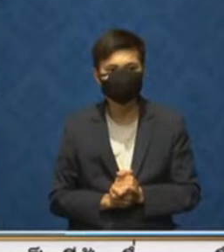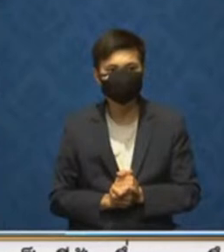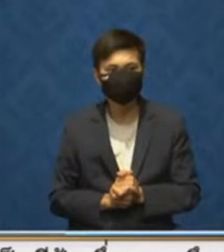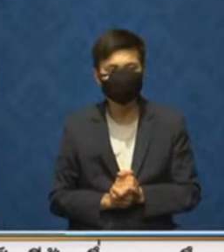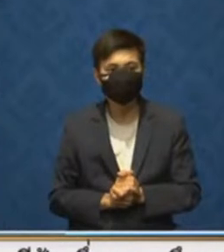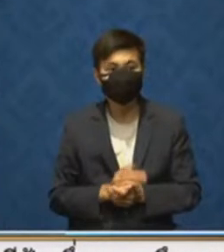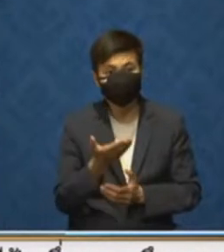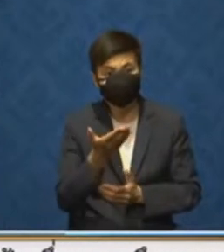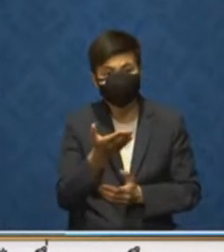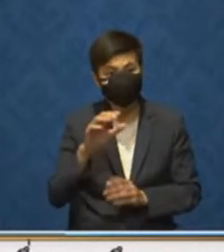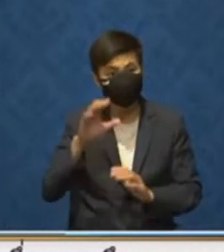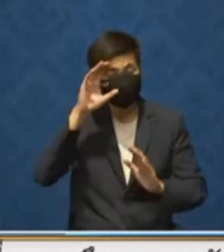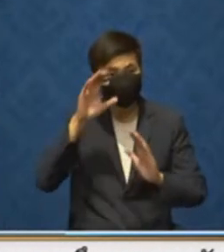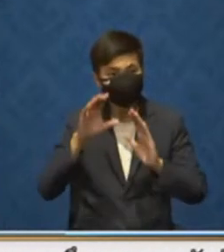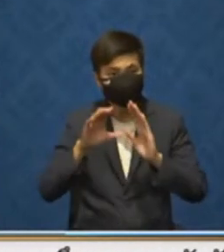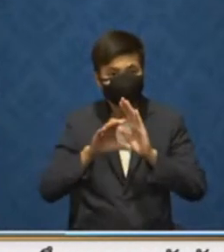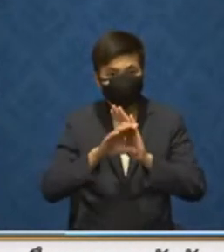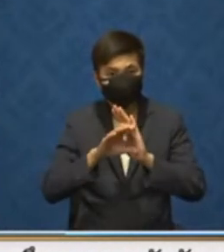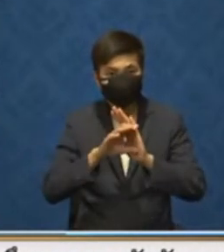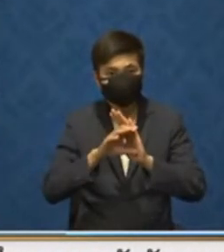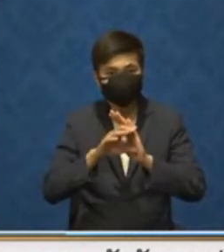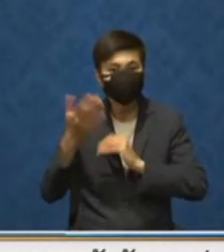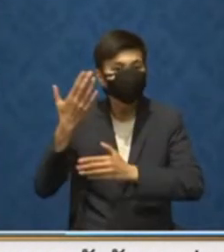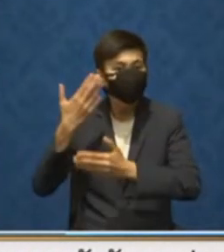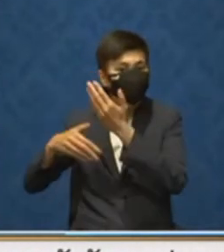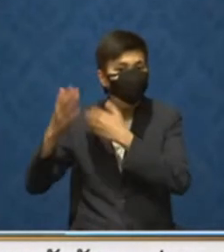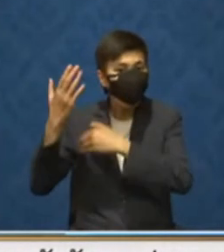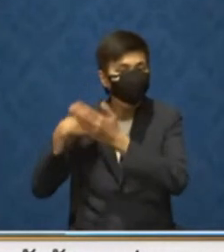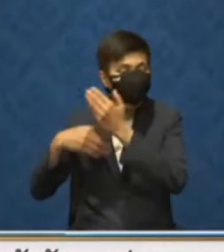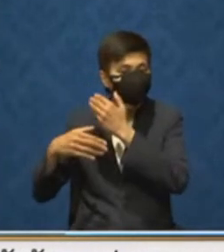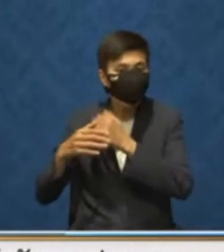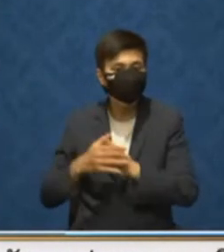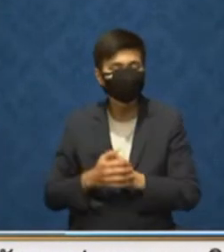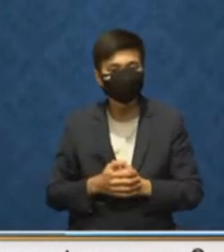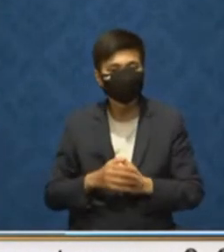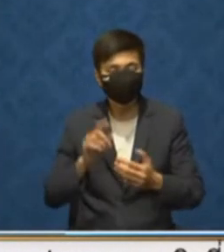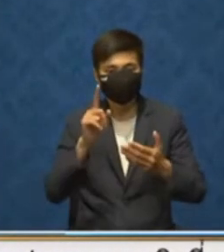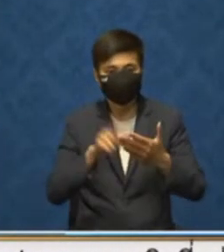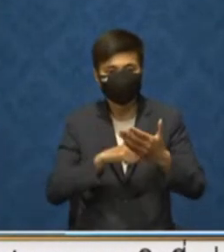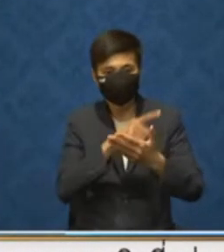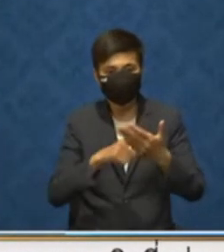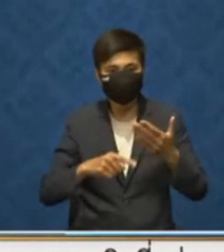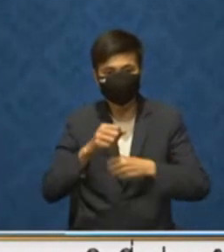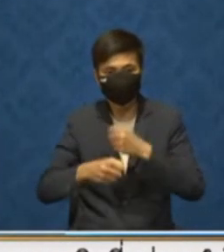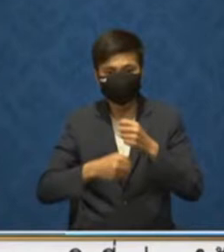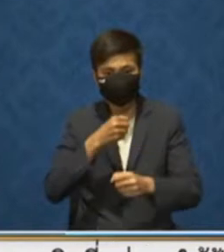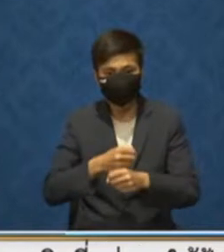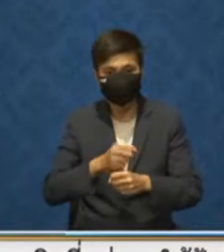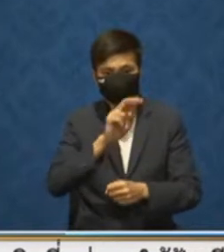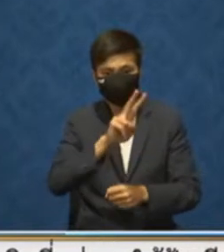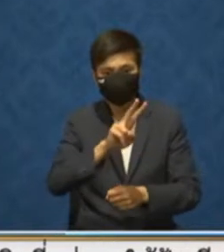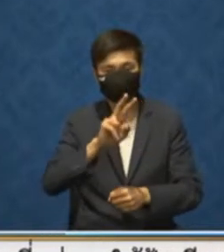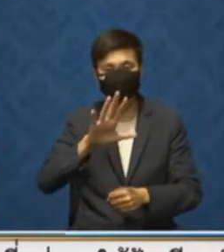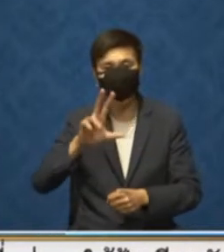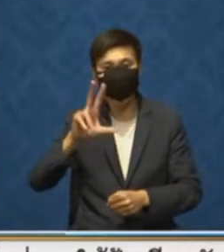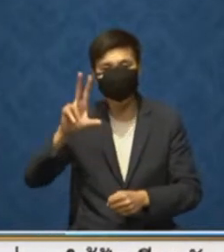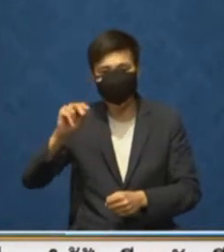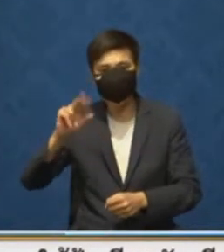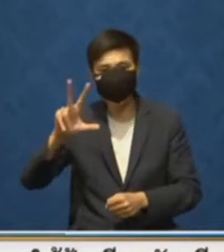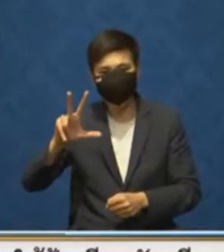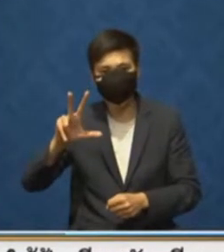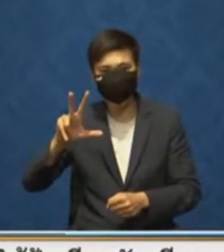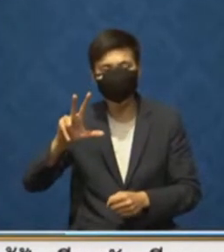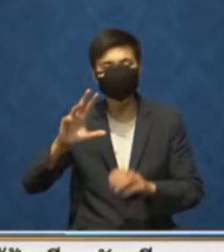พอจะจำภาพประวัติศาสตร์นี้ใช่ไหมครับหลังการเลือกตั้งเมื่อปี2533เสร็จเล่นนะ